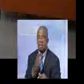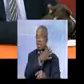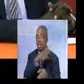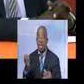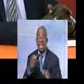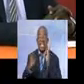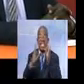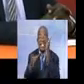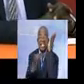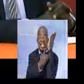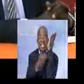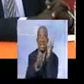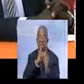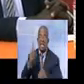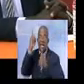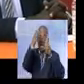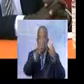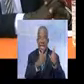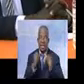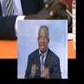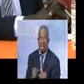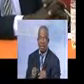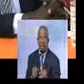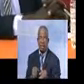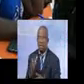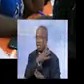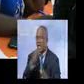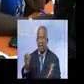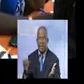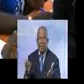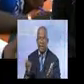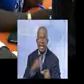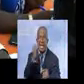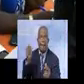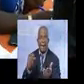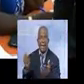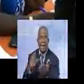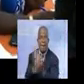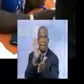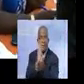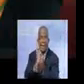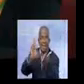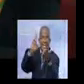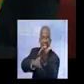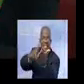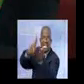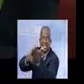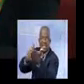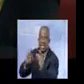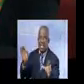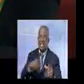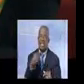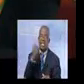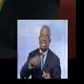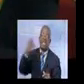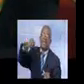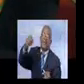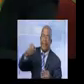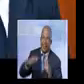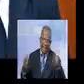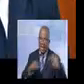1993-2012. Ce sont au total 3220 marchés publics concédés par l'État de Côte d'Ivoire à des entreprises privées sur